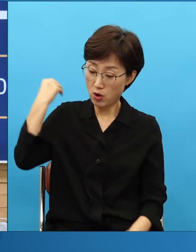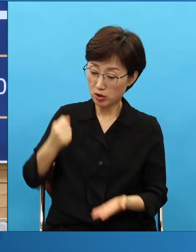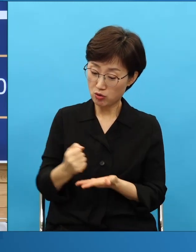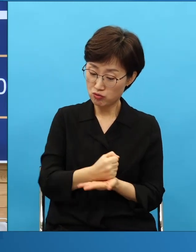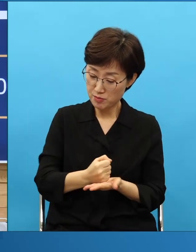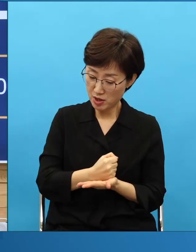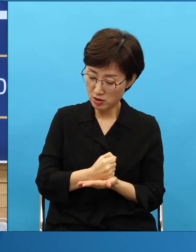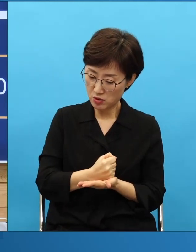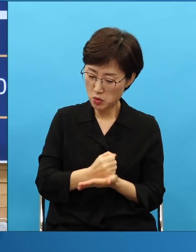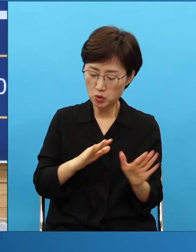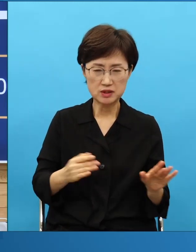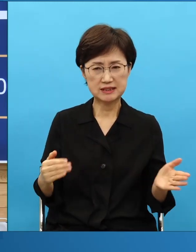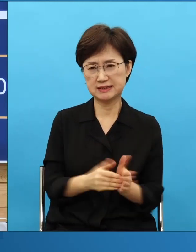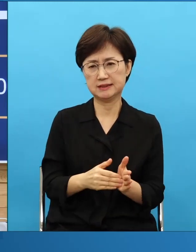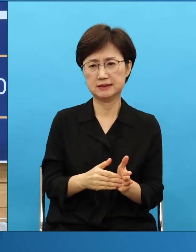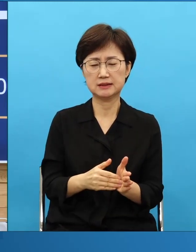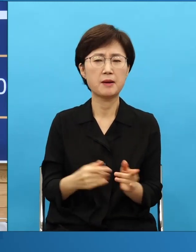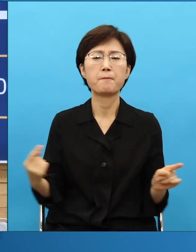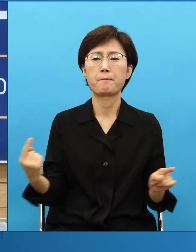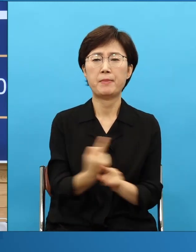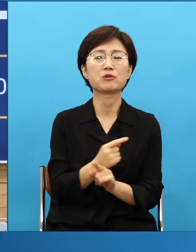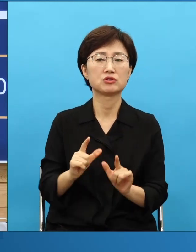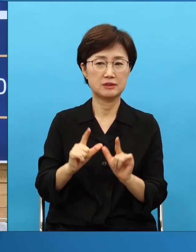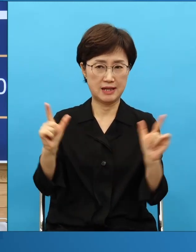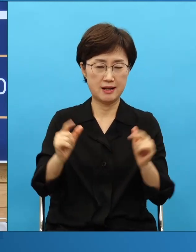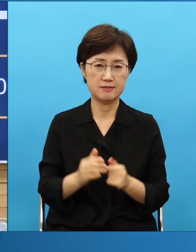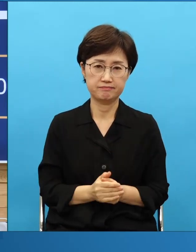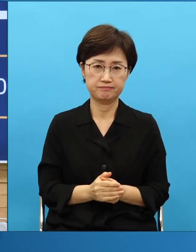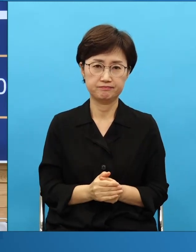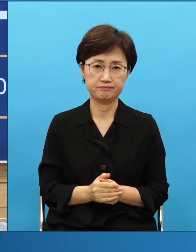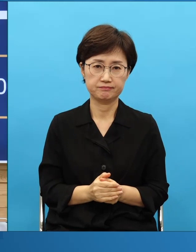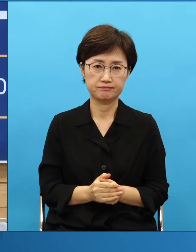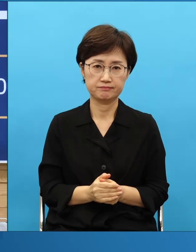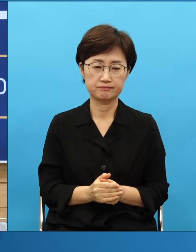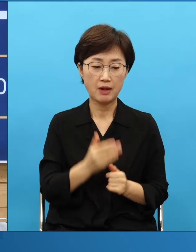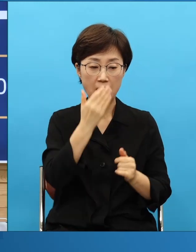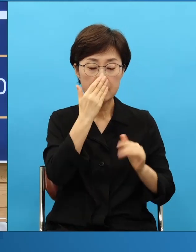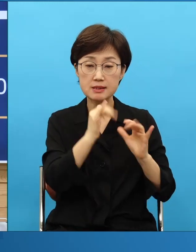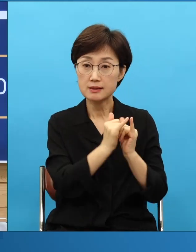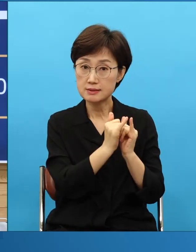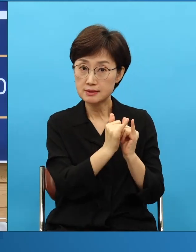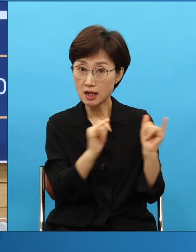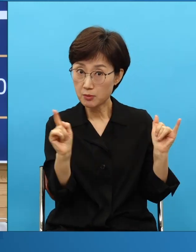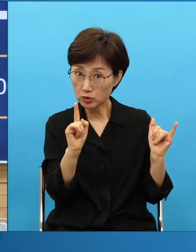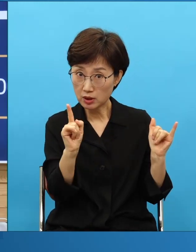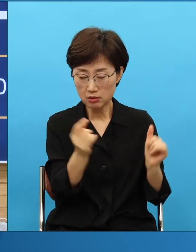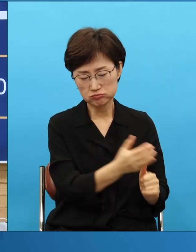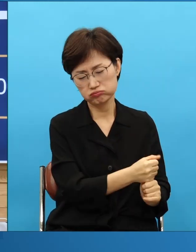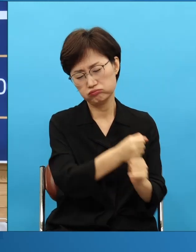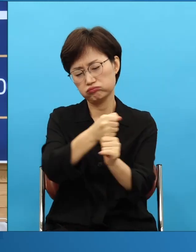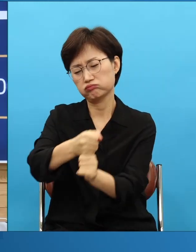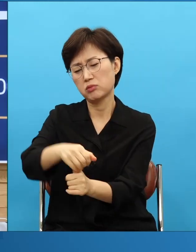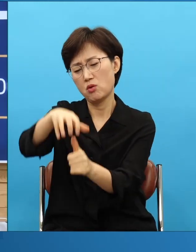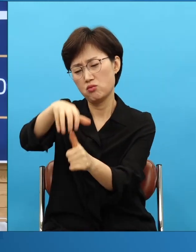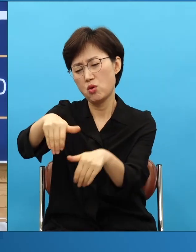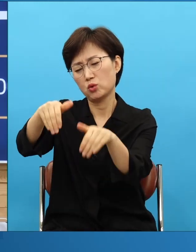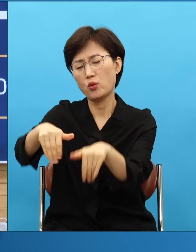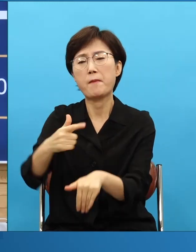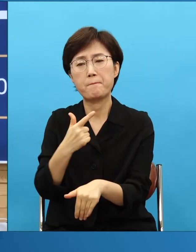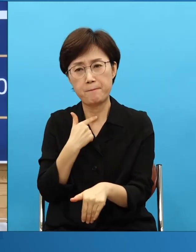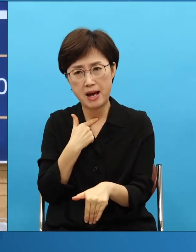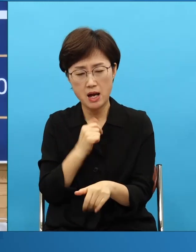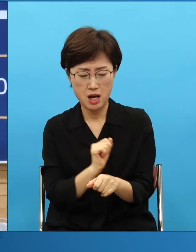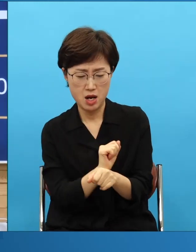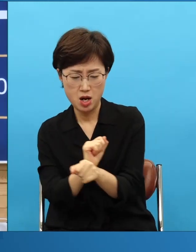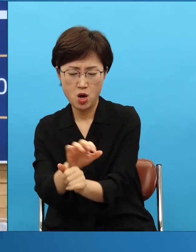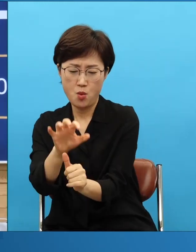is changing the fate of our past. 이스라엘 민족은 노예로 있었고 포로로도 있었고 지금도 오늘